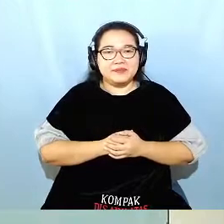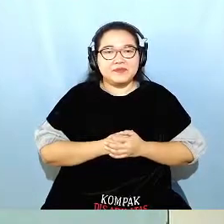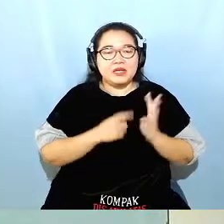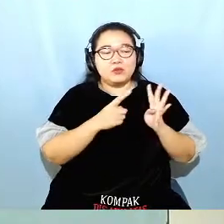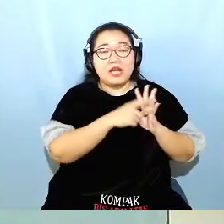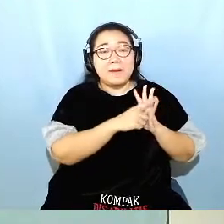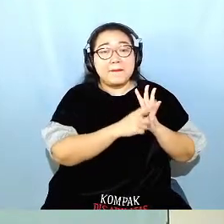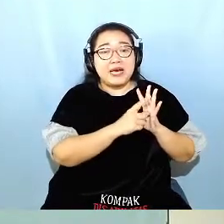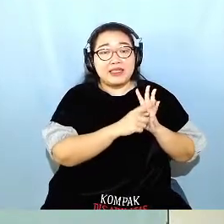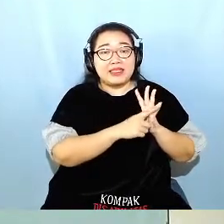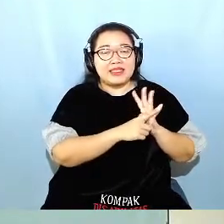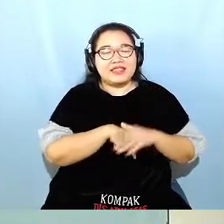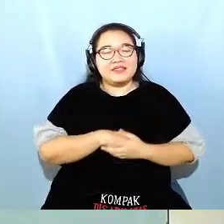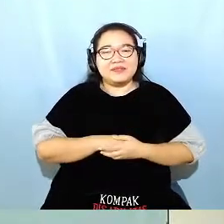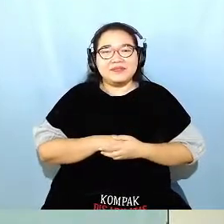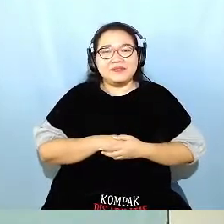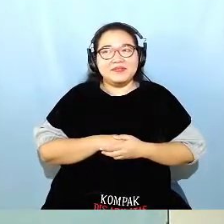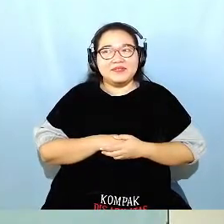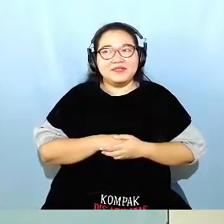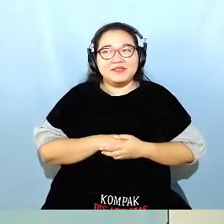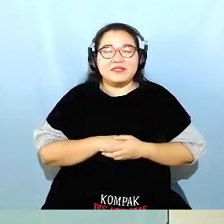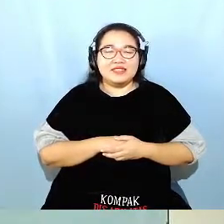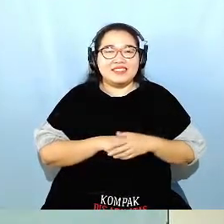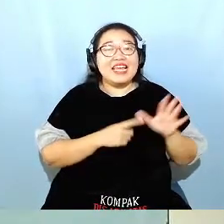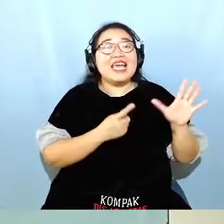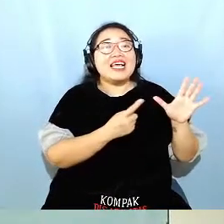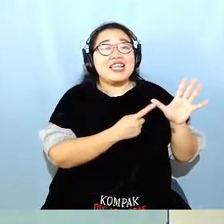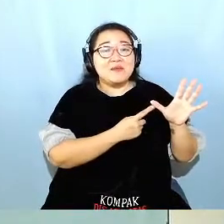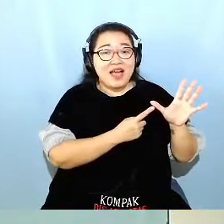Lalu yang kelima adalah sentuhan.